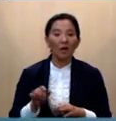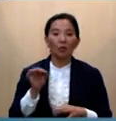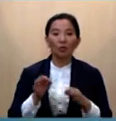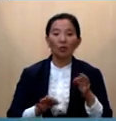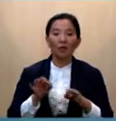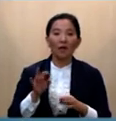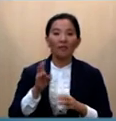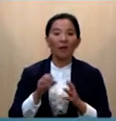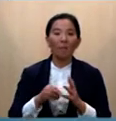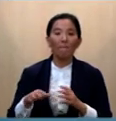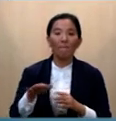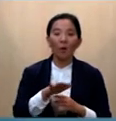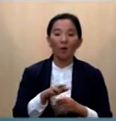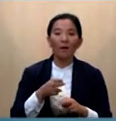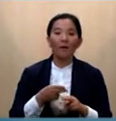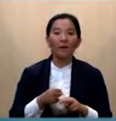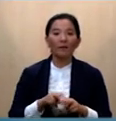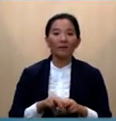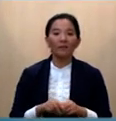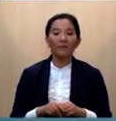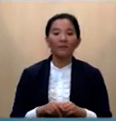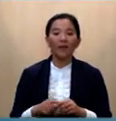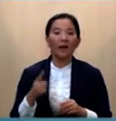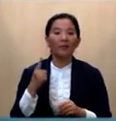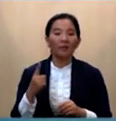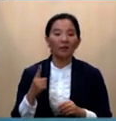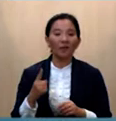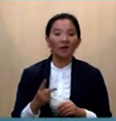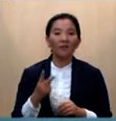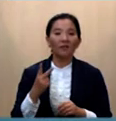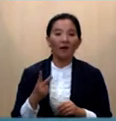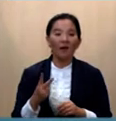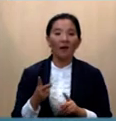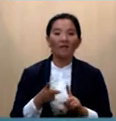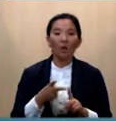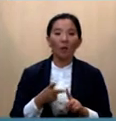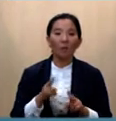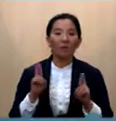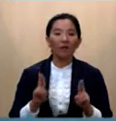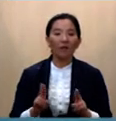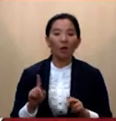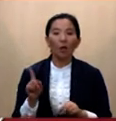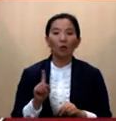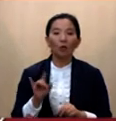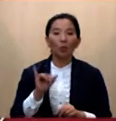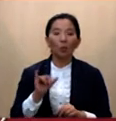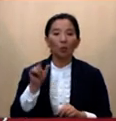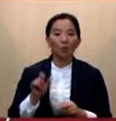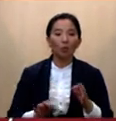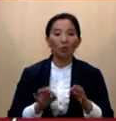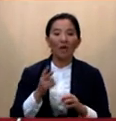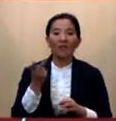на поле. Судей на поле – один. Два. Второе правило – то, что у судьи